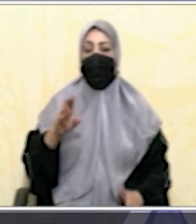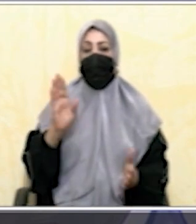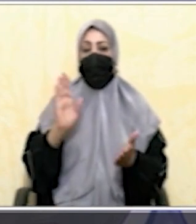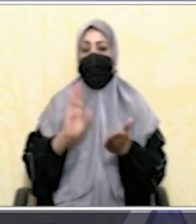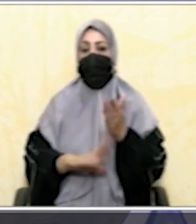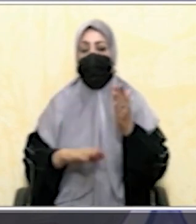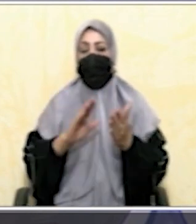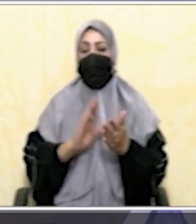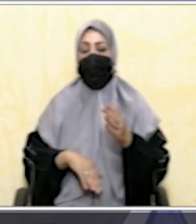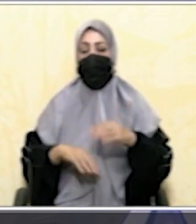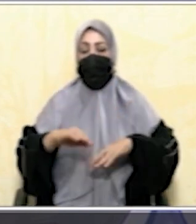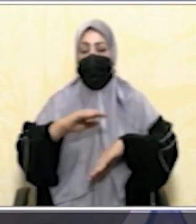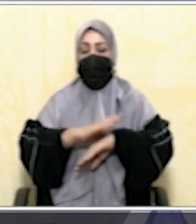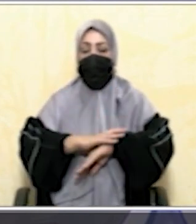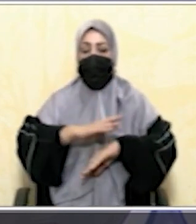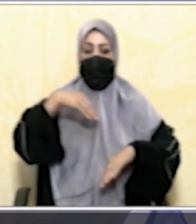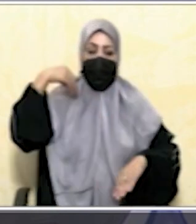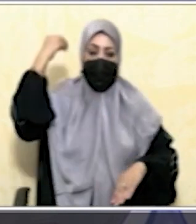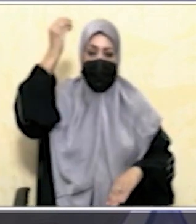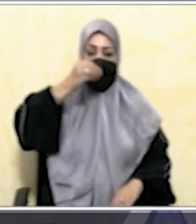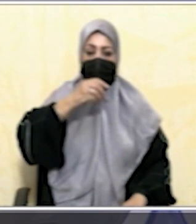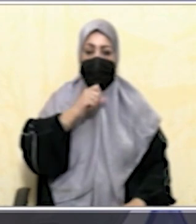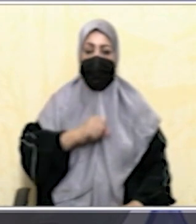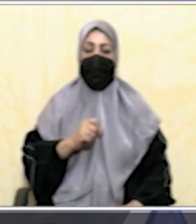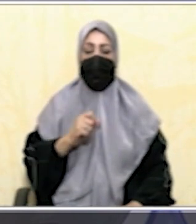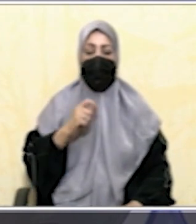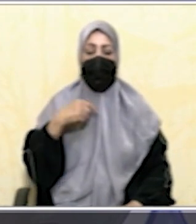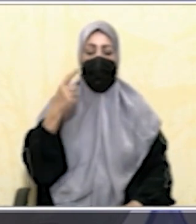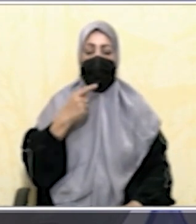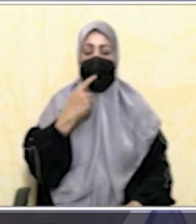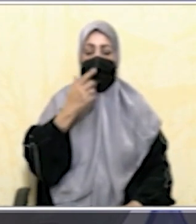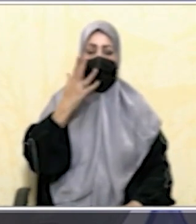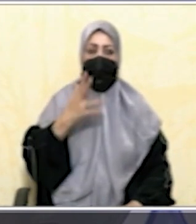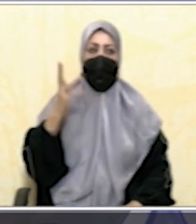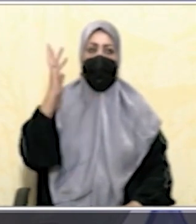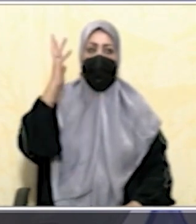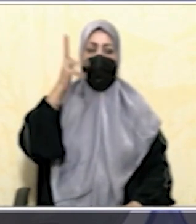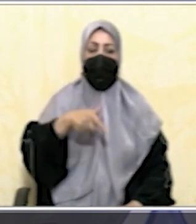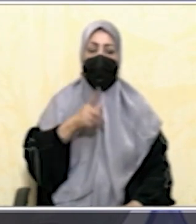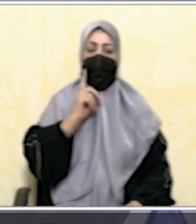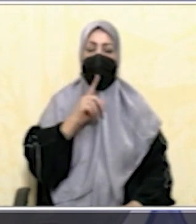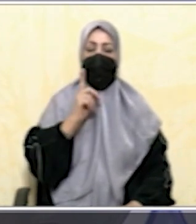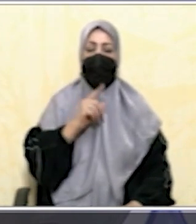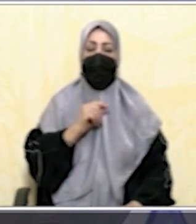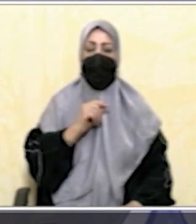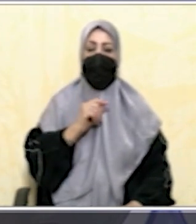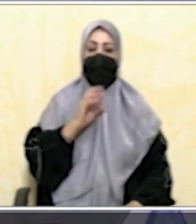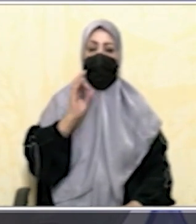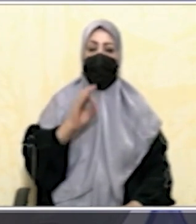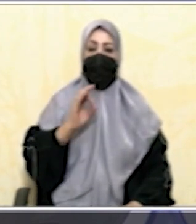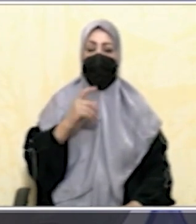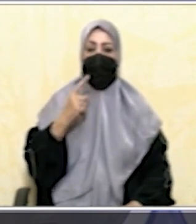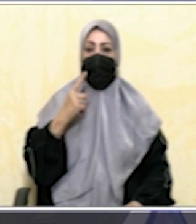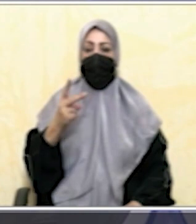يكره الاجل الطويل عشر سنين وعشرين سنه مكروه الاولى ان يكون اجلا قصيرا كان فيه تاجيل لان